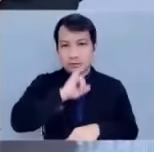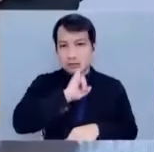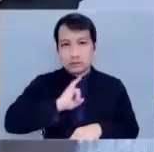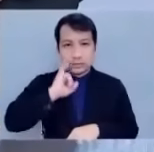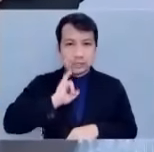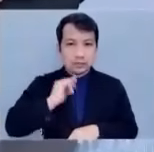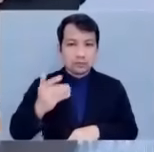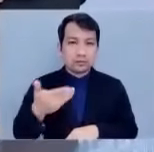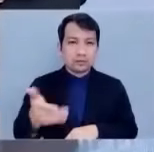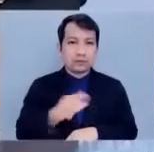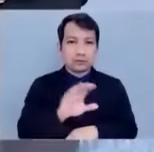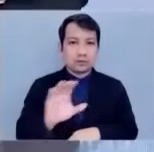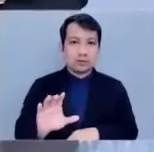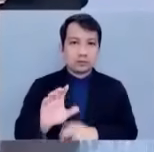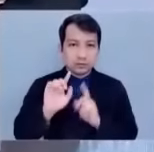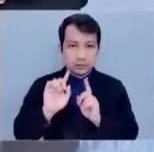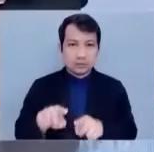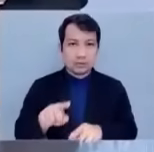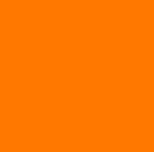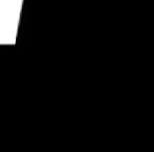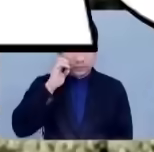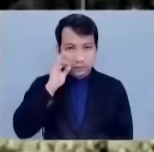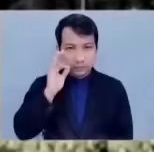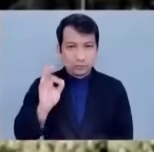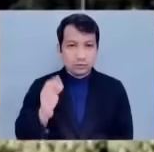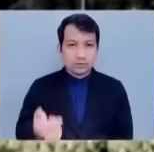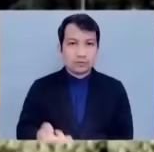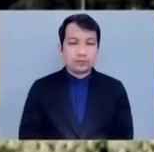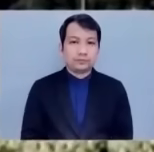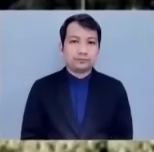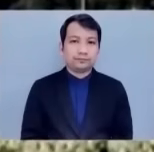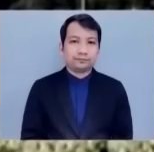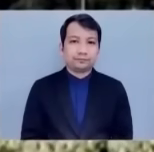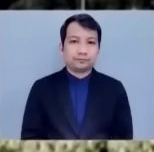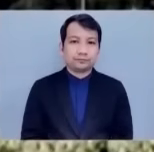Abroad sa report ni Elaine Polhensio.